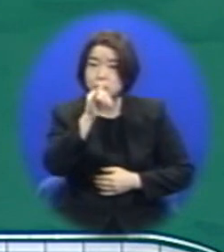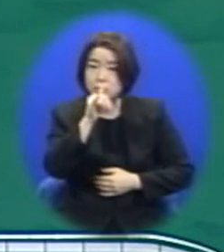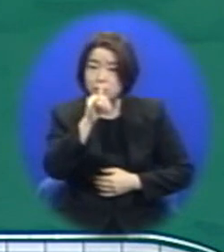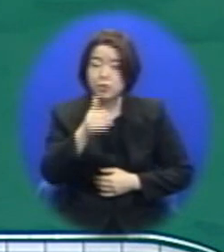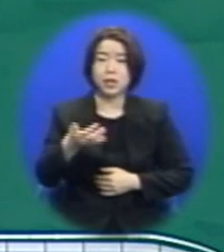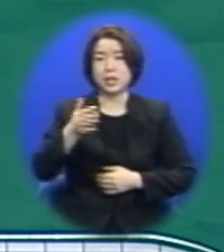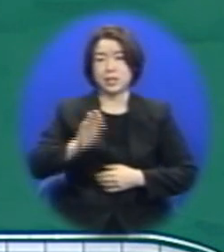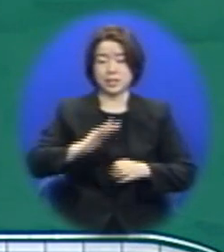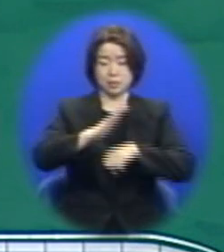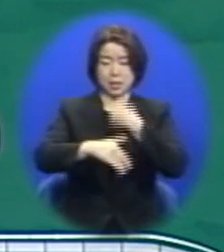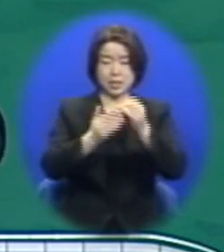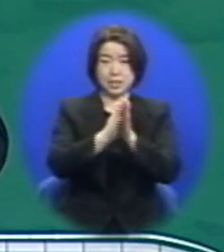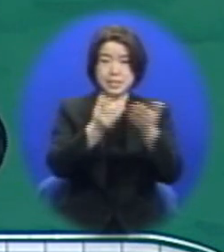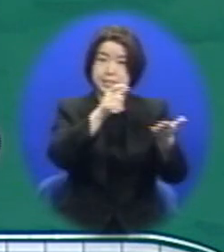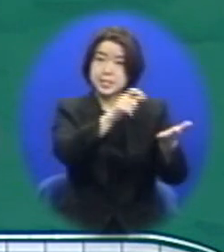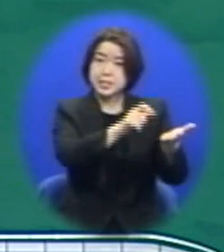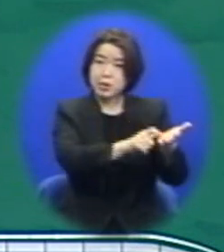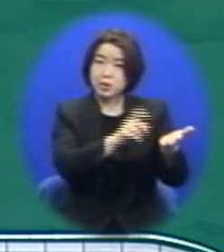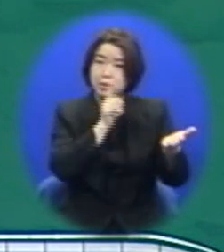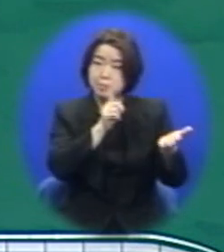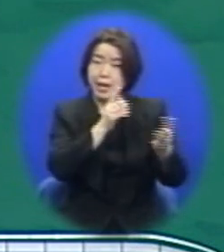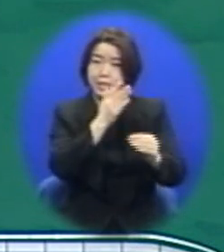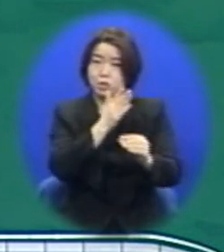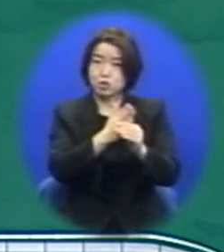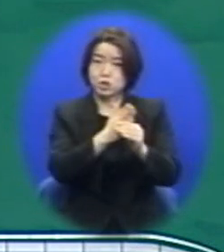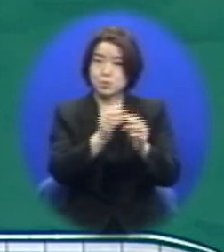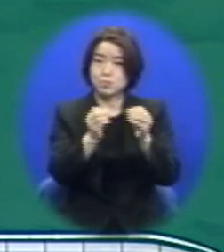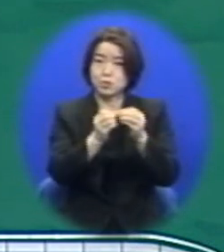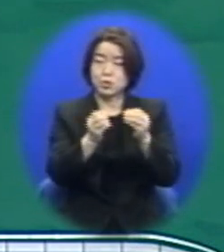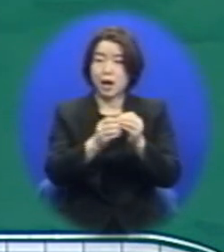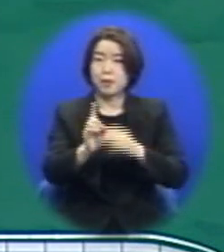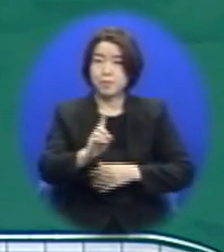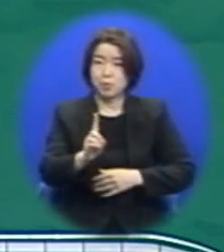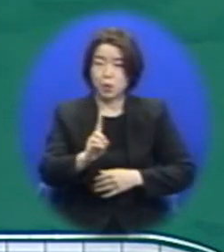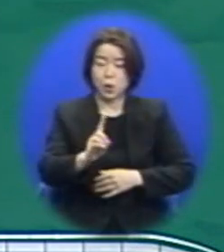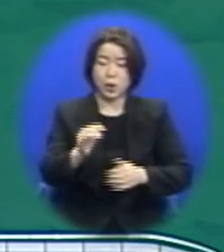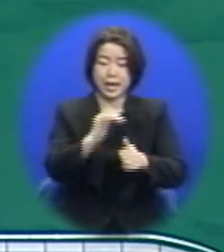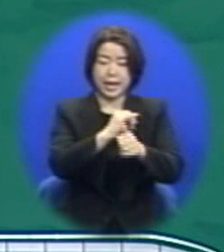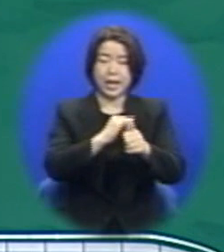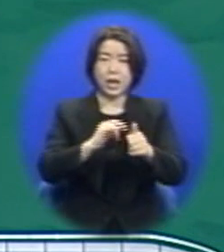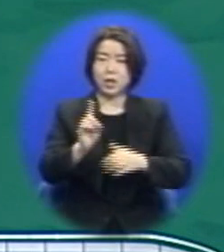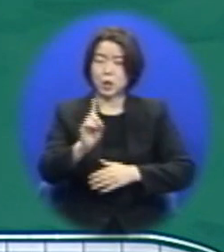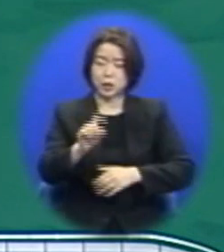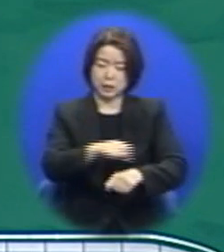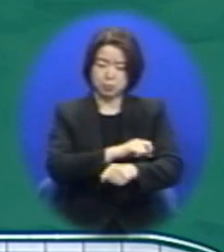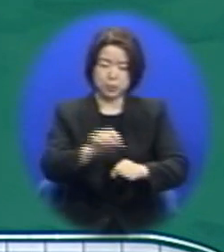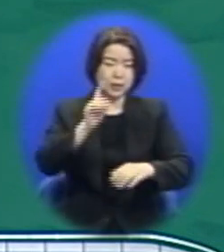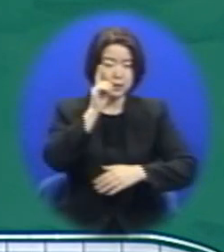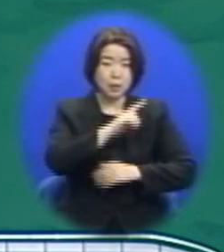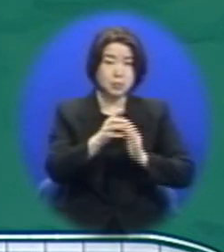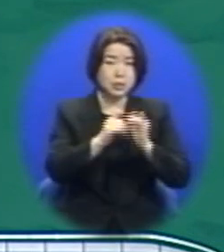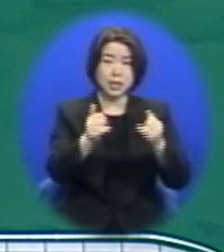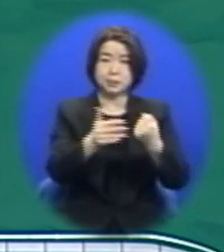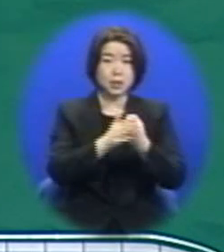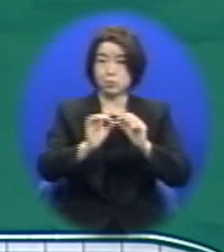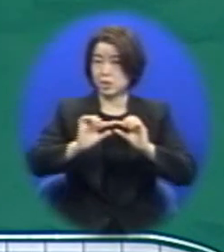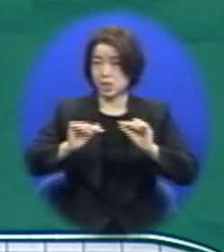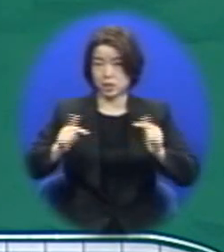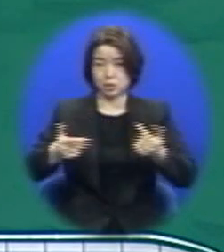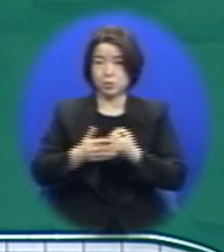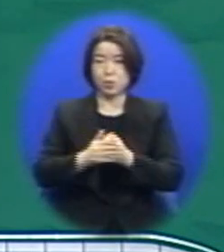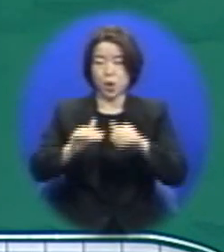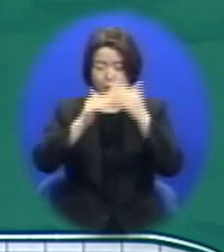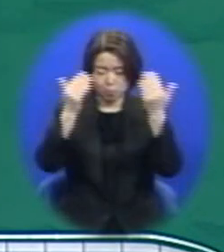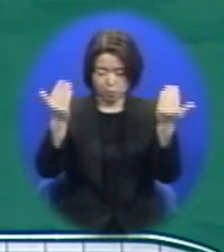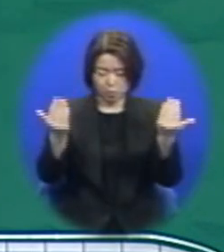성경이 말하는 핵심은 헤롯과 같이 어떤 특별히 나쁜 어떤 사람들 때문이 아니고